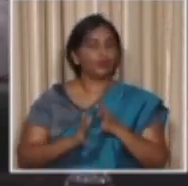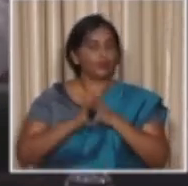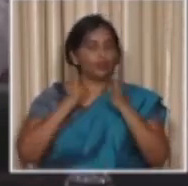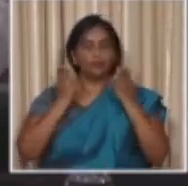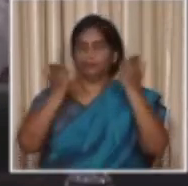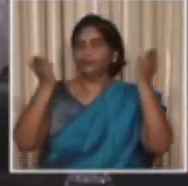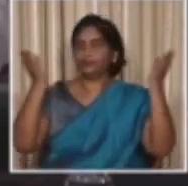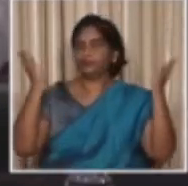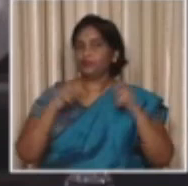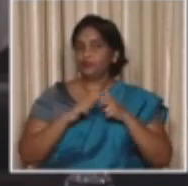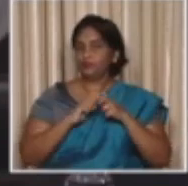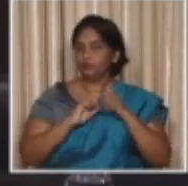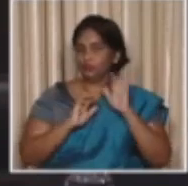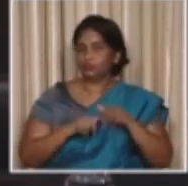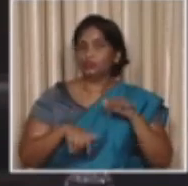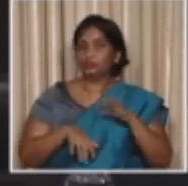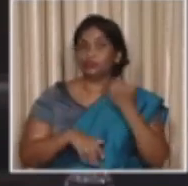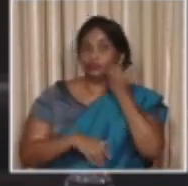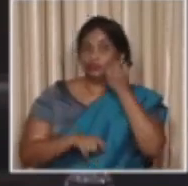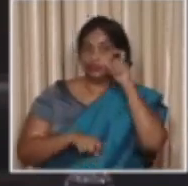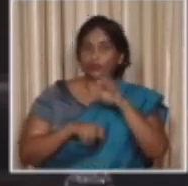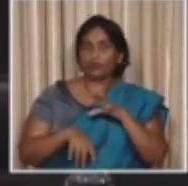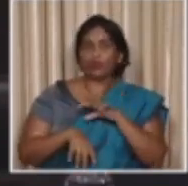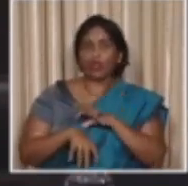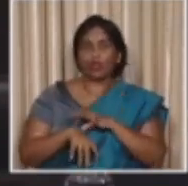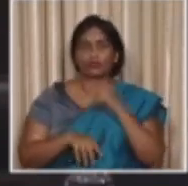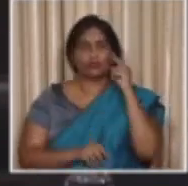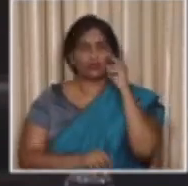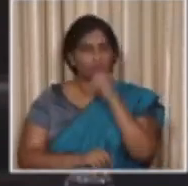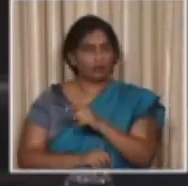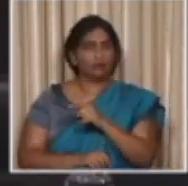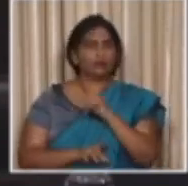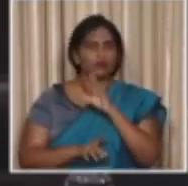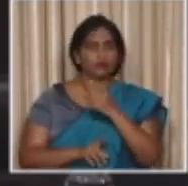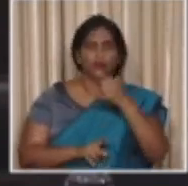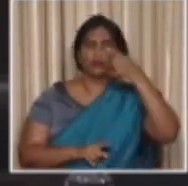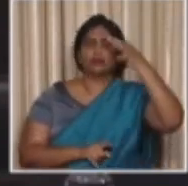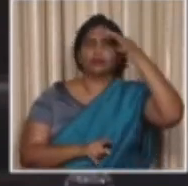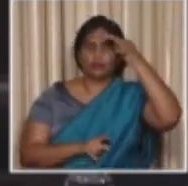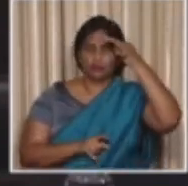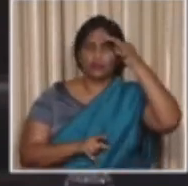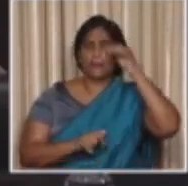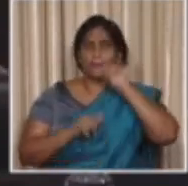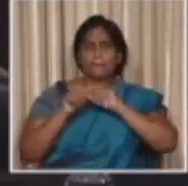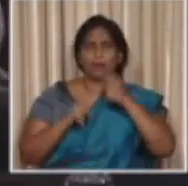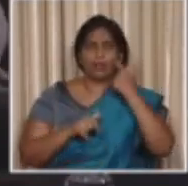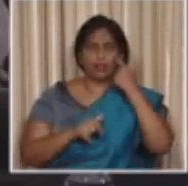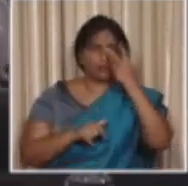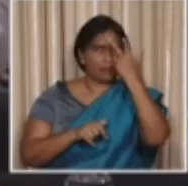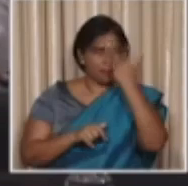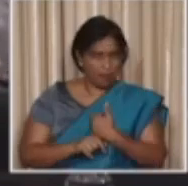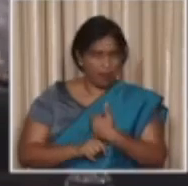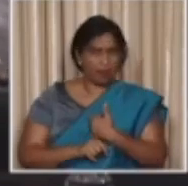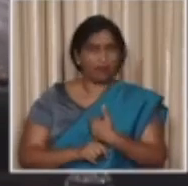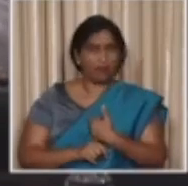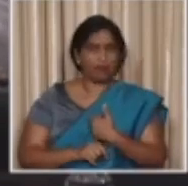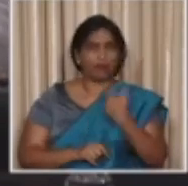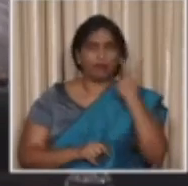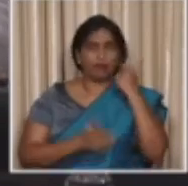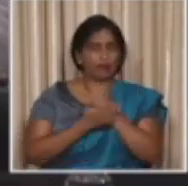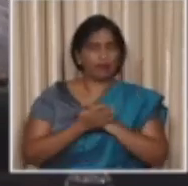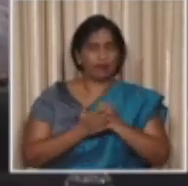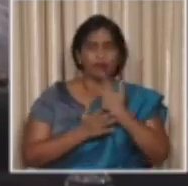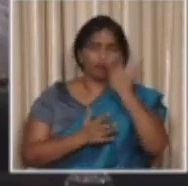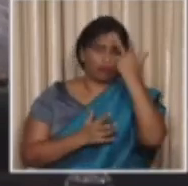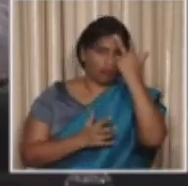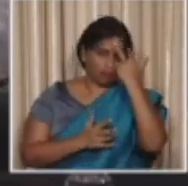තැන්වල අද තියෙන්නේ. ඒතොර රෝගීන් බලනවා ඉස්පිරිතාලට ගිහිල්ලා ඒ ඇහැට දාගන්න බෙහෙත් එකෙන් ඇහැ පොට්ට වෙනවනම් ඇහ මුළුමනින්ම